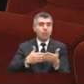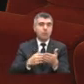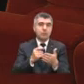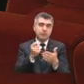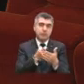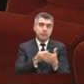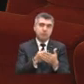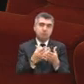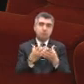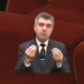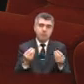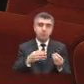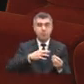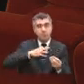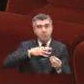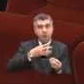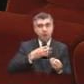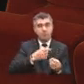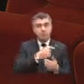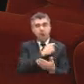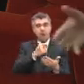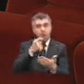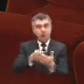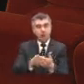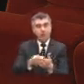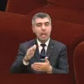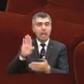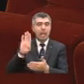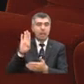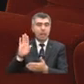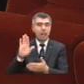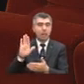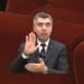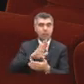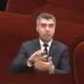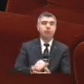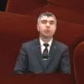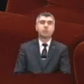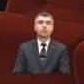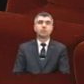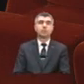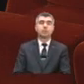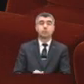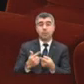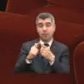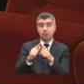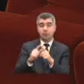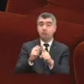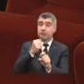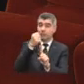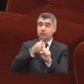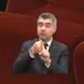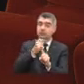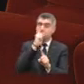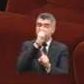أطراف متعددة، كاين المحامون، كاين القضاة، كاين الخبراء، كاين المفوض القضائيون، كاين هادشي كله كيتطلب واحد العمل واحد الجهد. حنا